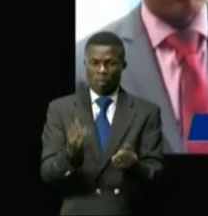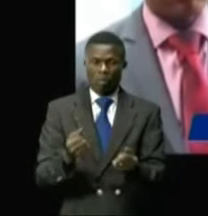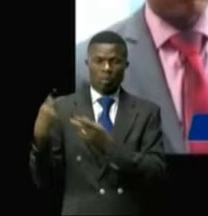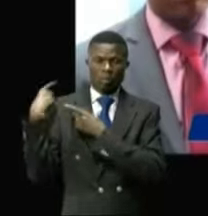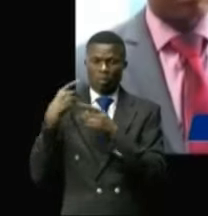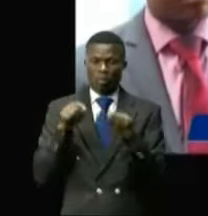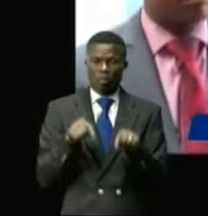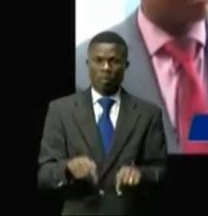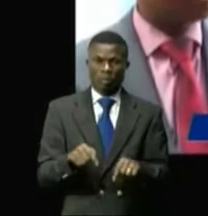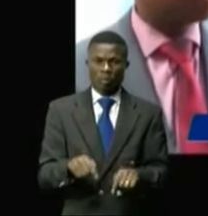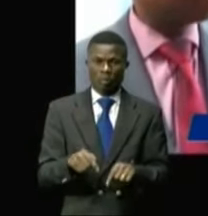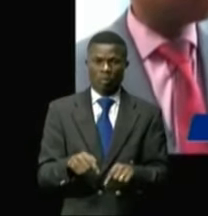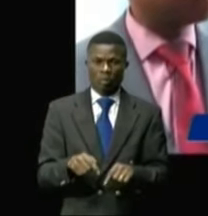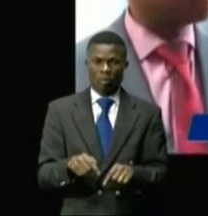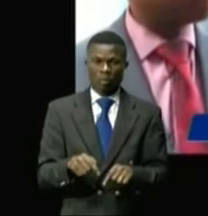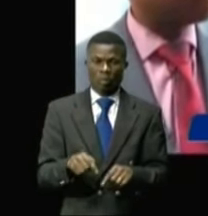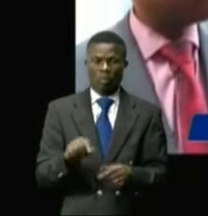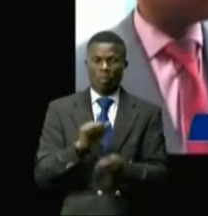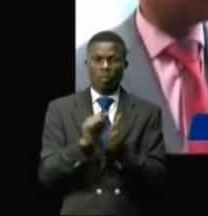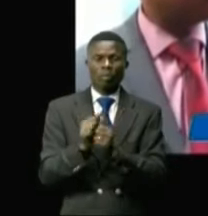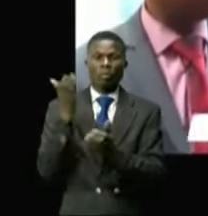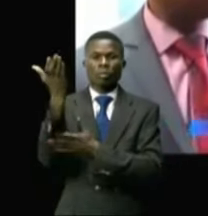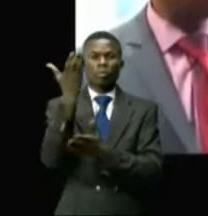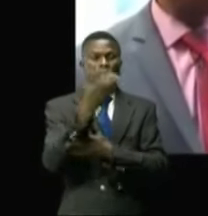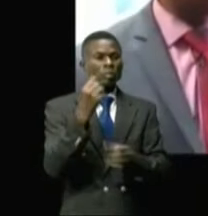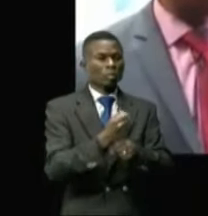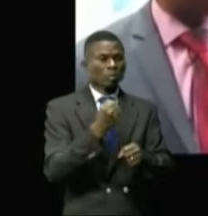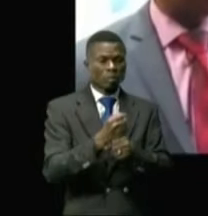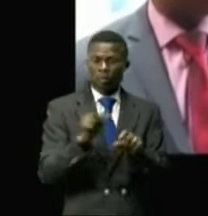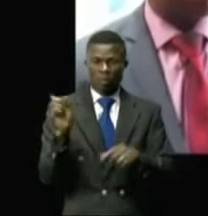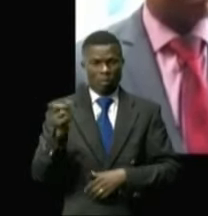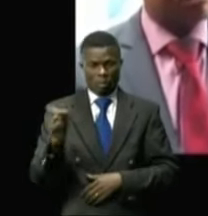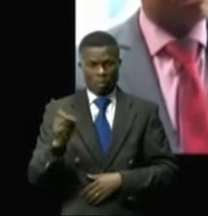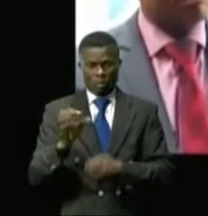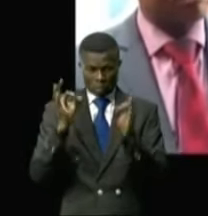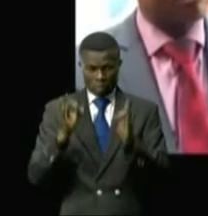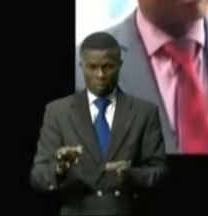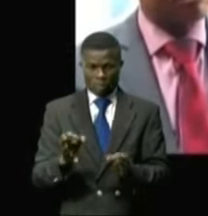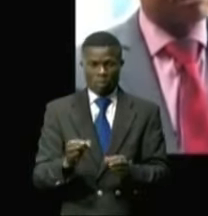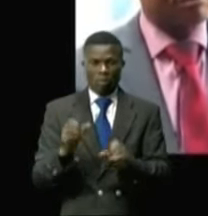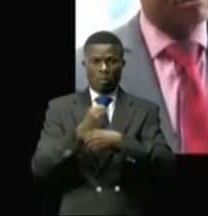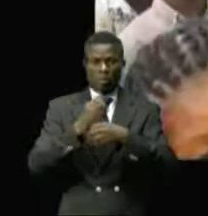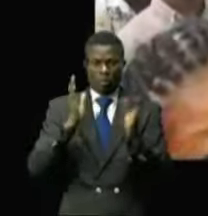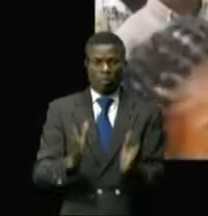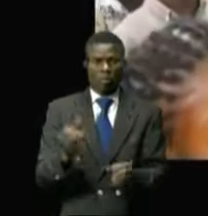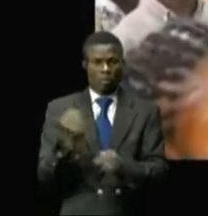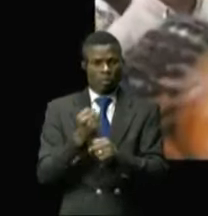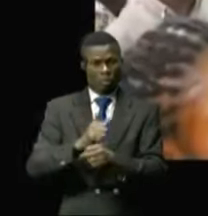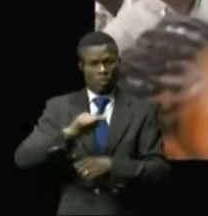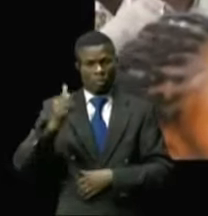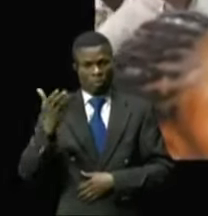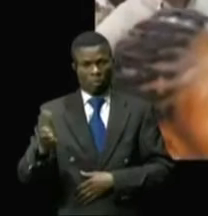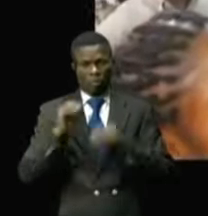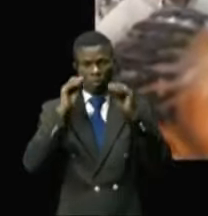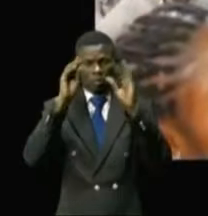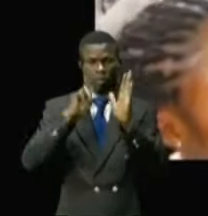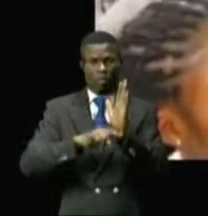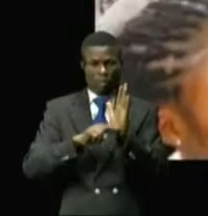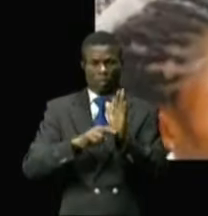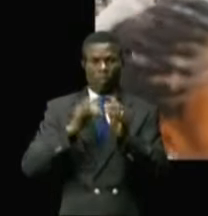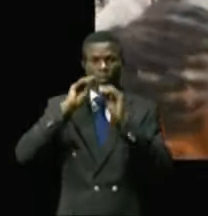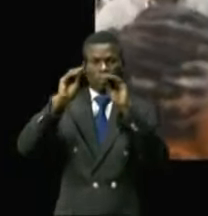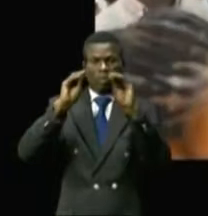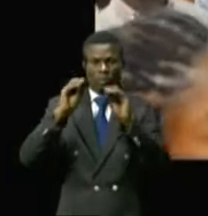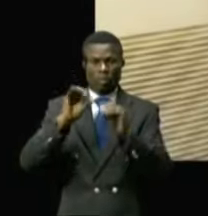désormais, ce ne sont plus des quémandeurs d'emplois que nous avons ici, ce sont des créateurs d'emplois. Les enseignements dispensés